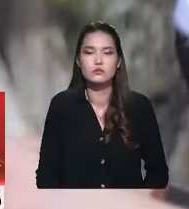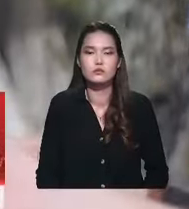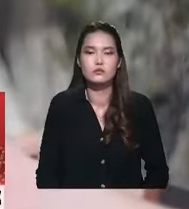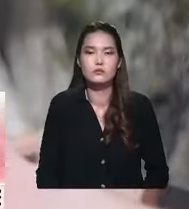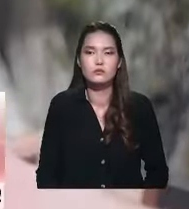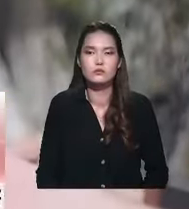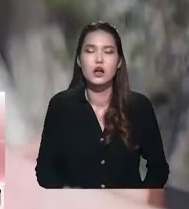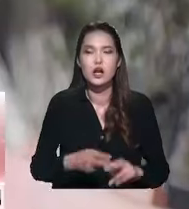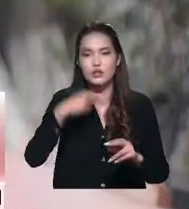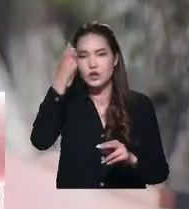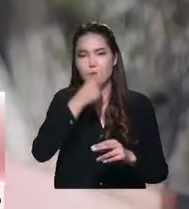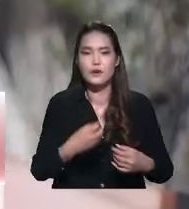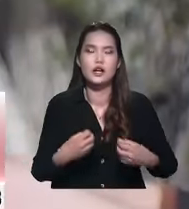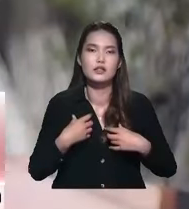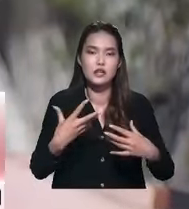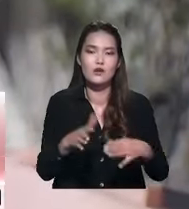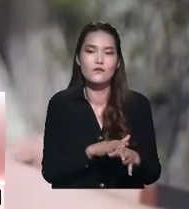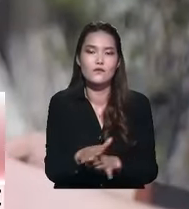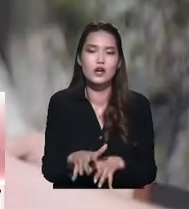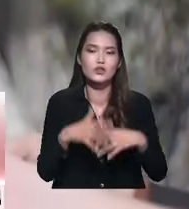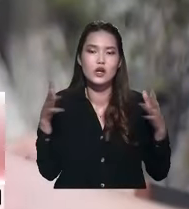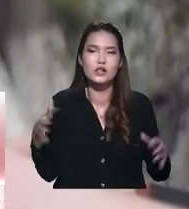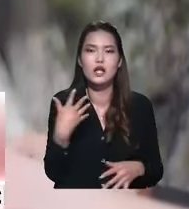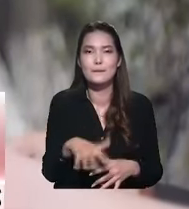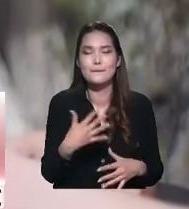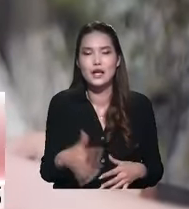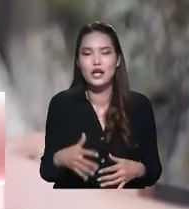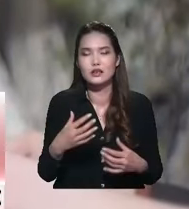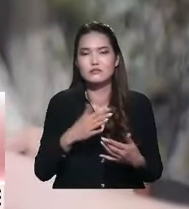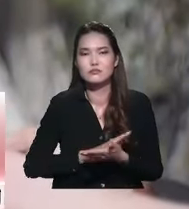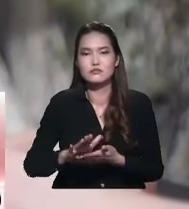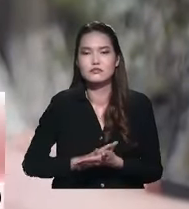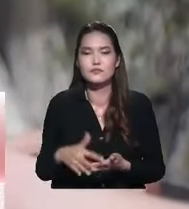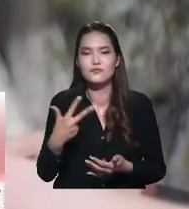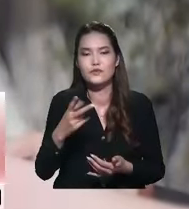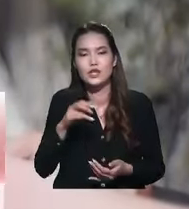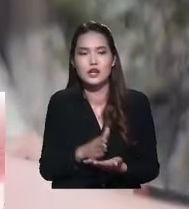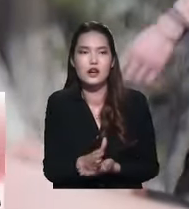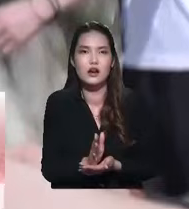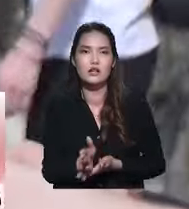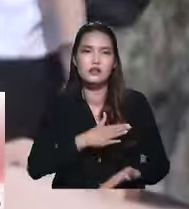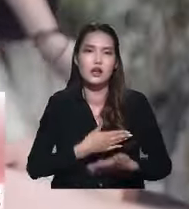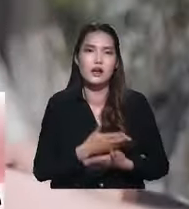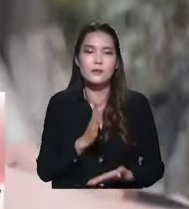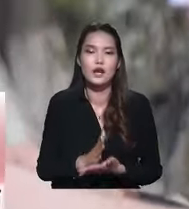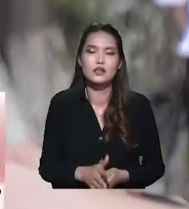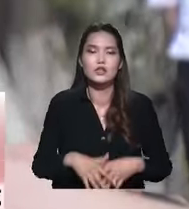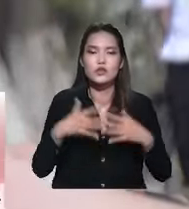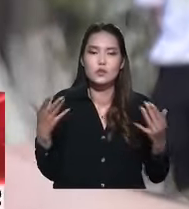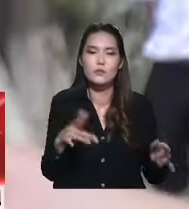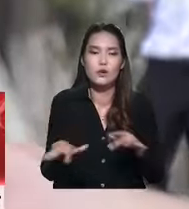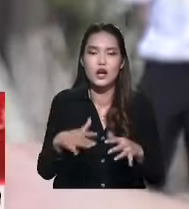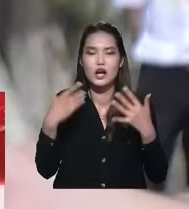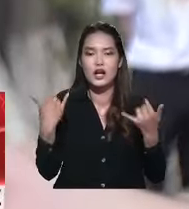В этом году в нашем университете запланировано более 50 мероприятий по случаю 130-летия Сакена Сейфуллина. Одним из них является наша